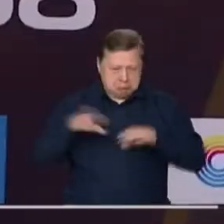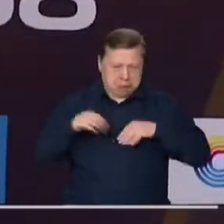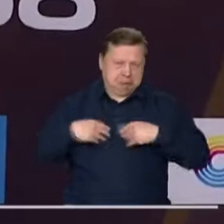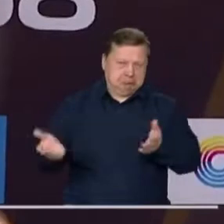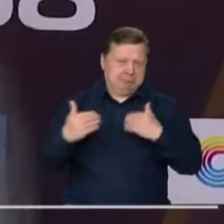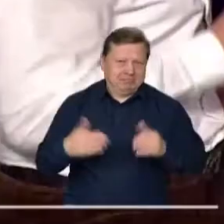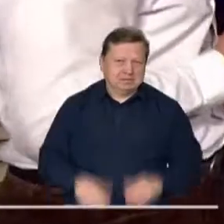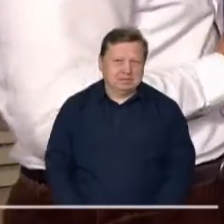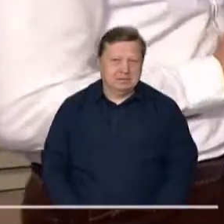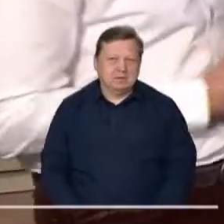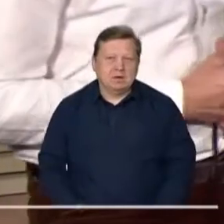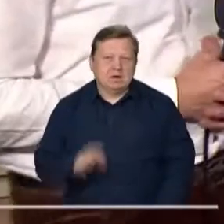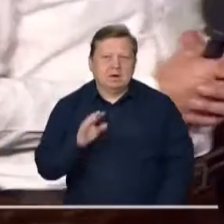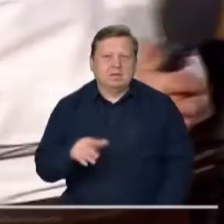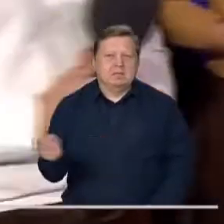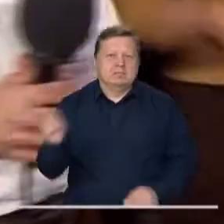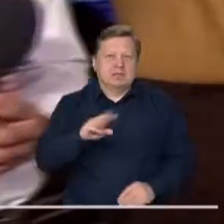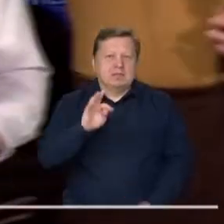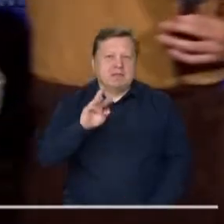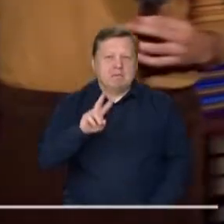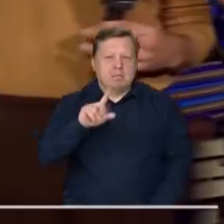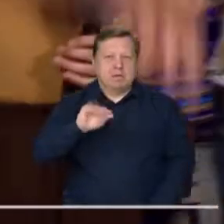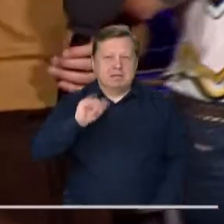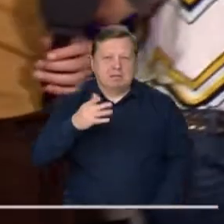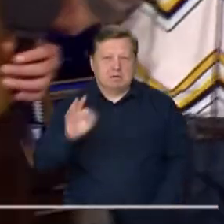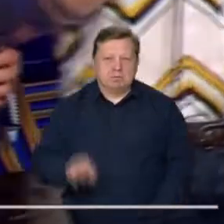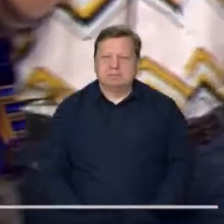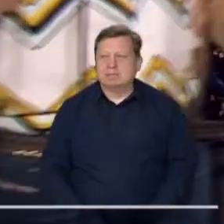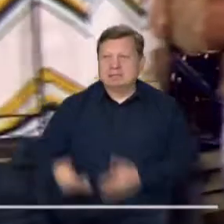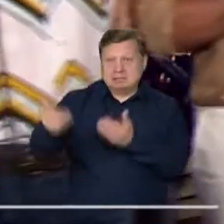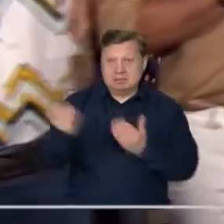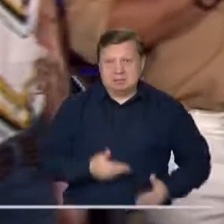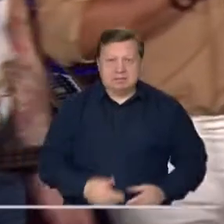TVP Info. Widzom Jedynki i dziękujemy za uwagę. Zapraszamy serdecznie. Zapraszamy.